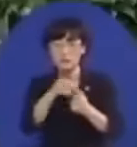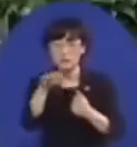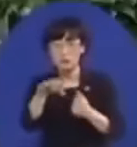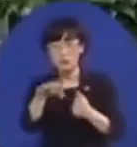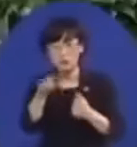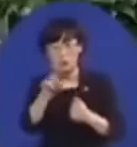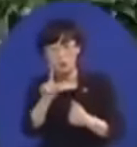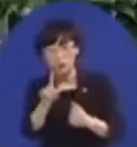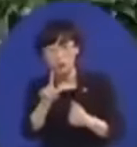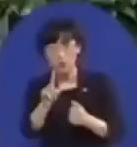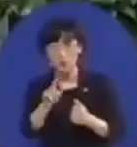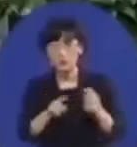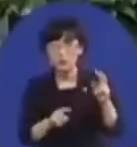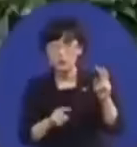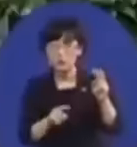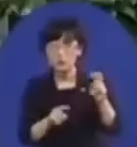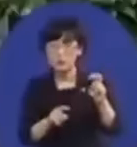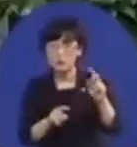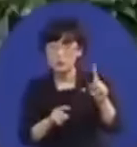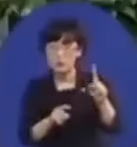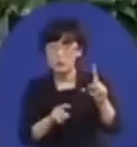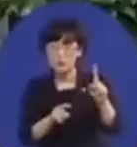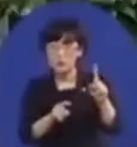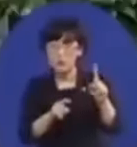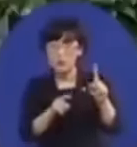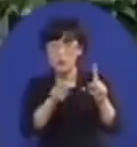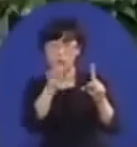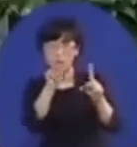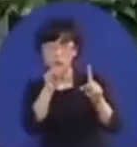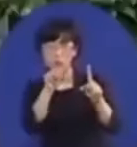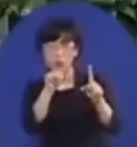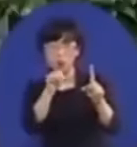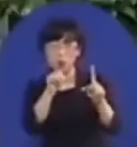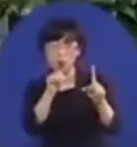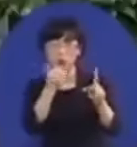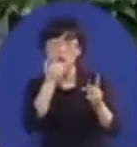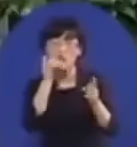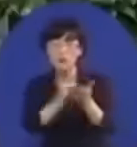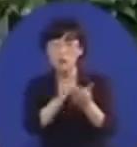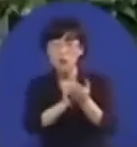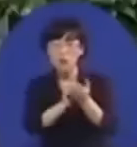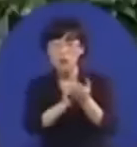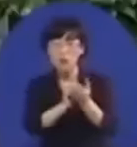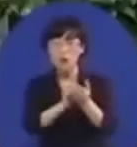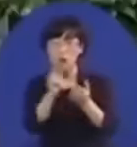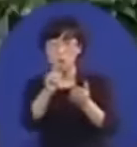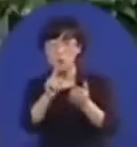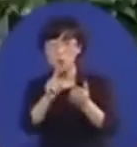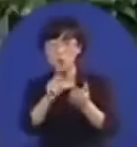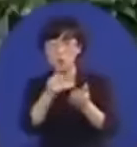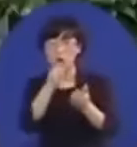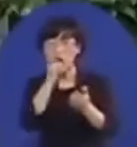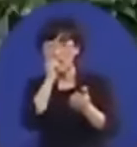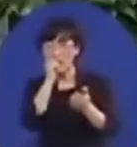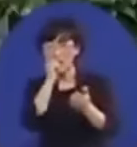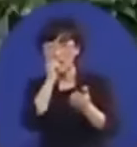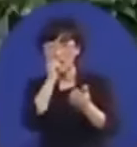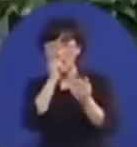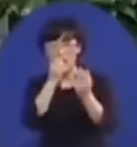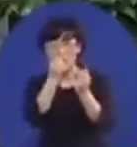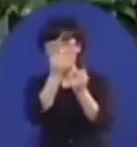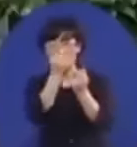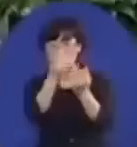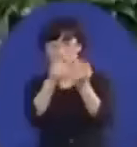알리는 약 21m 높이의 철탑 십자가 탑이 세워져 있어 불을 반짝반짝하고